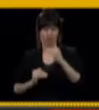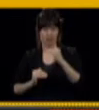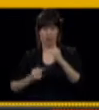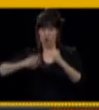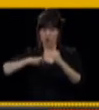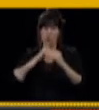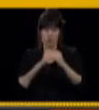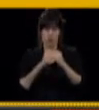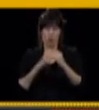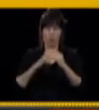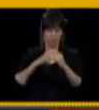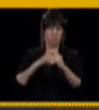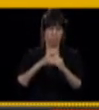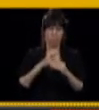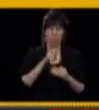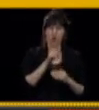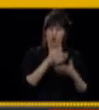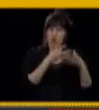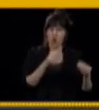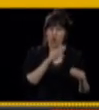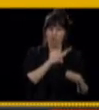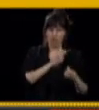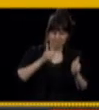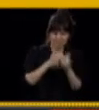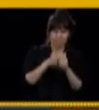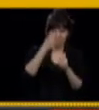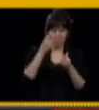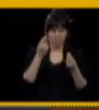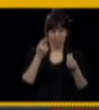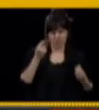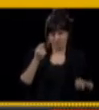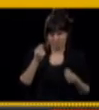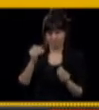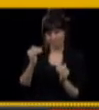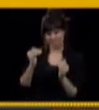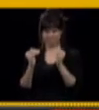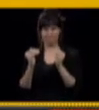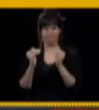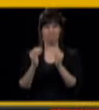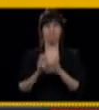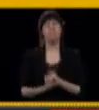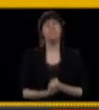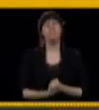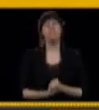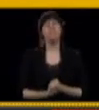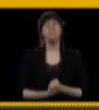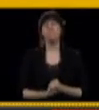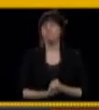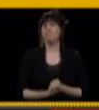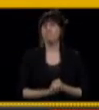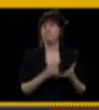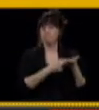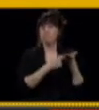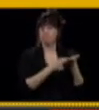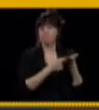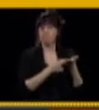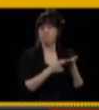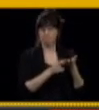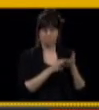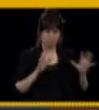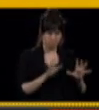la mesure on va l'annoncer dès qu'on est capable à mettre en place mais je demandais aux ministres des finances de médecins en